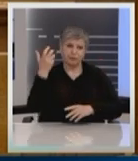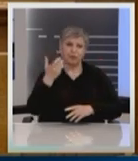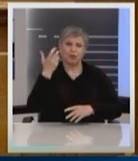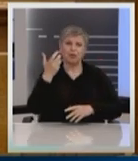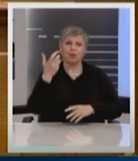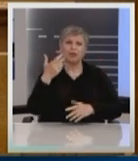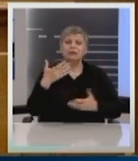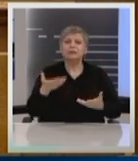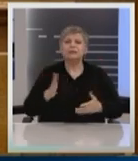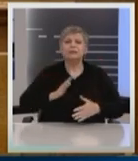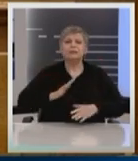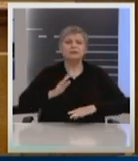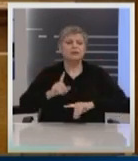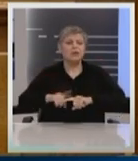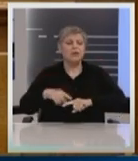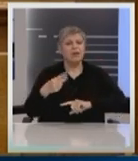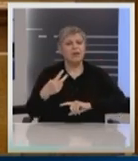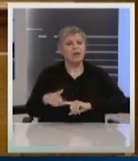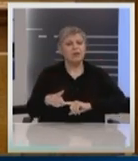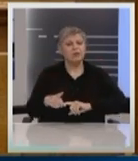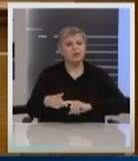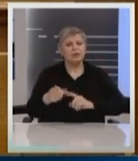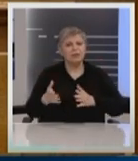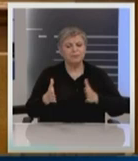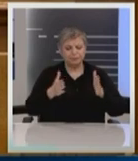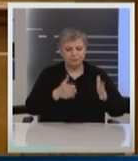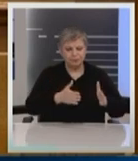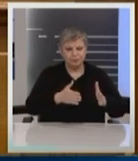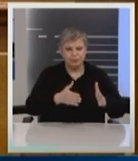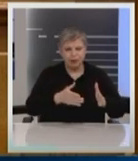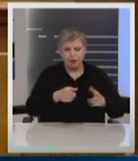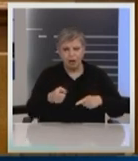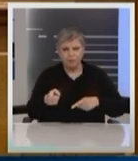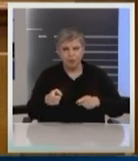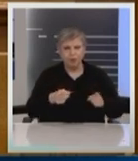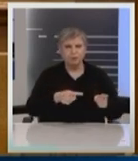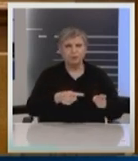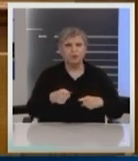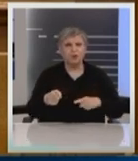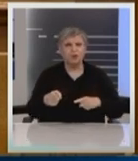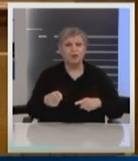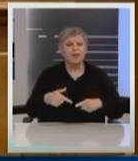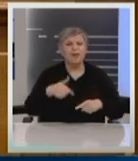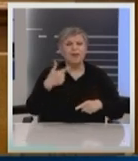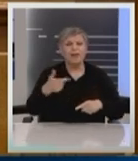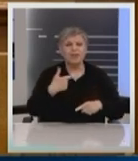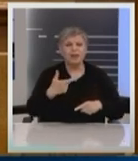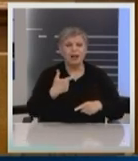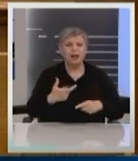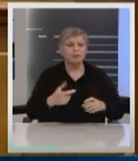Επομένως, ο ελληνικός λαός βρίσκεται ανάμεσα στη σκύλα και στη χάριβδη. Είναι ανάμεσα σε ποια δόντια θα τον